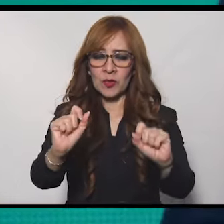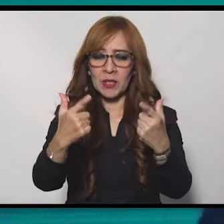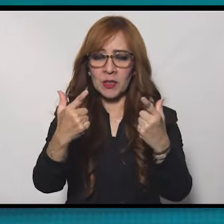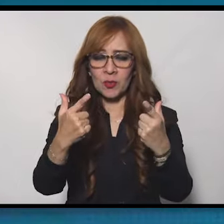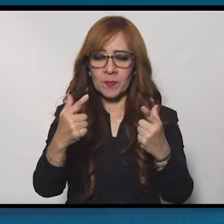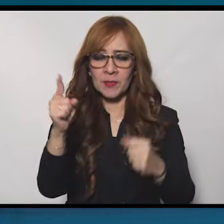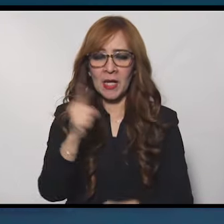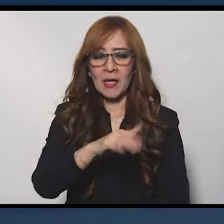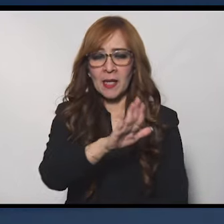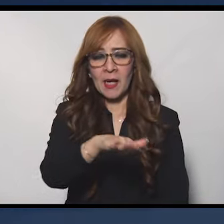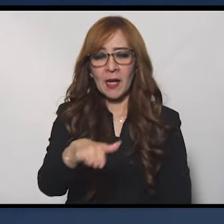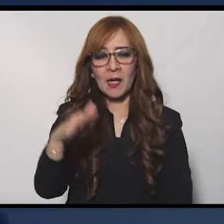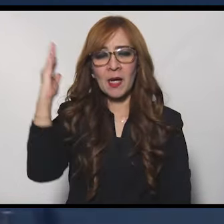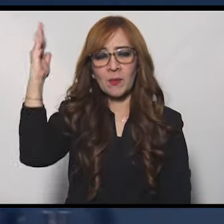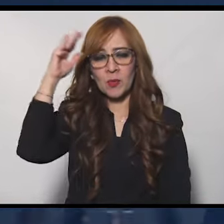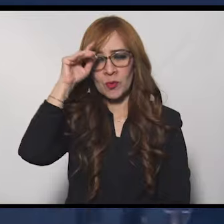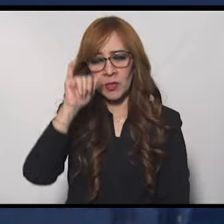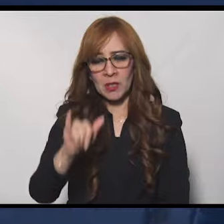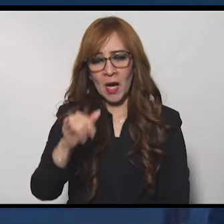kehidupan daripada anak-anakmu ya Bapa.